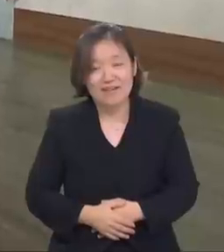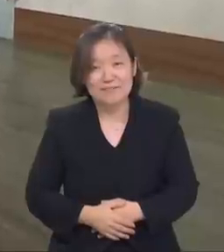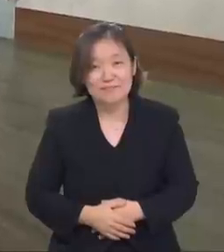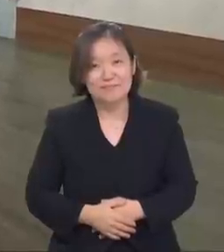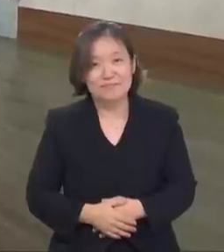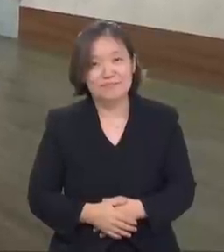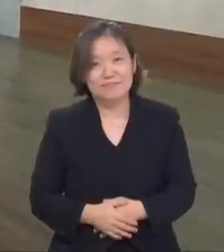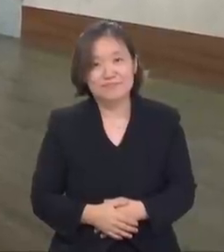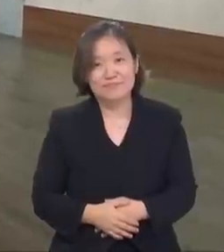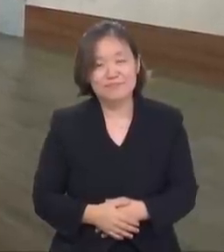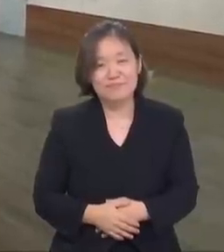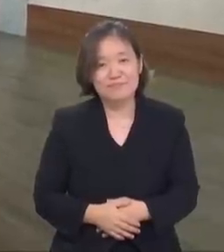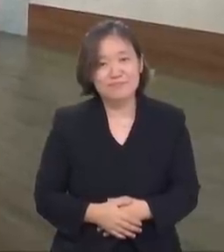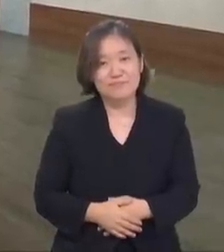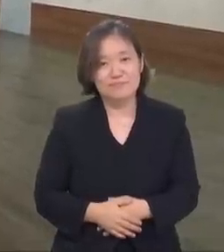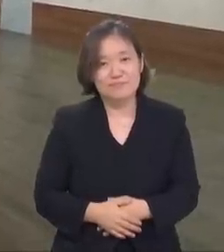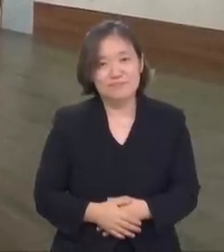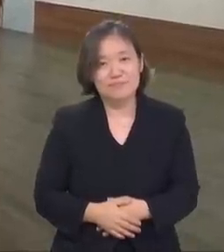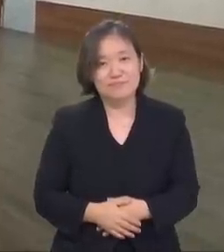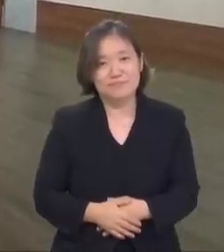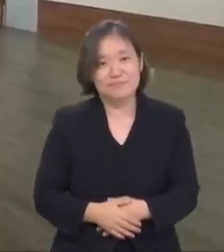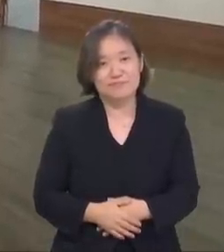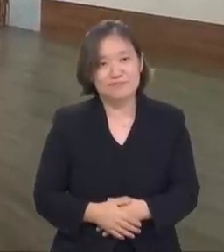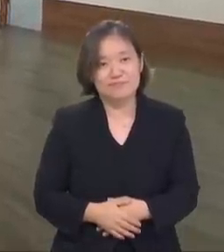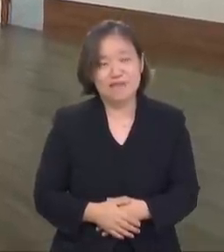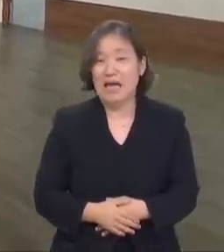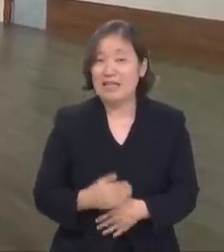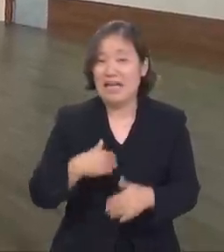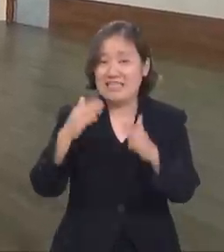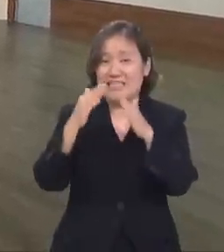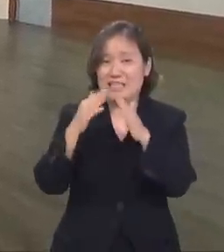집이 집에 골조가 무겁거나